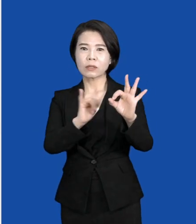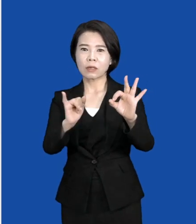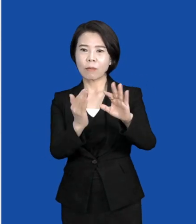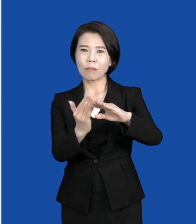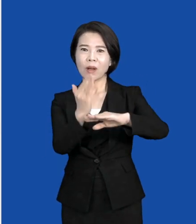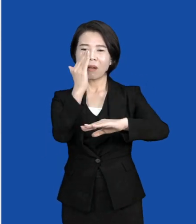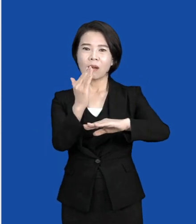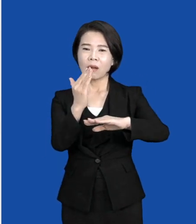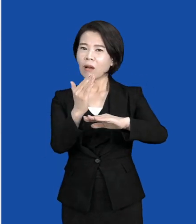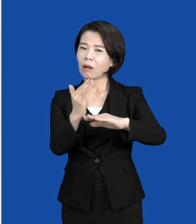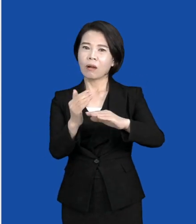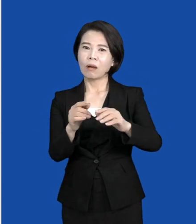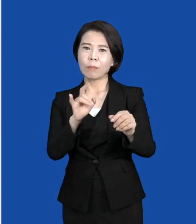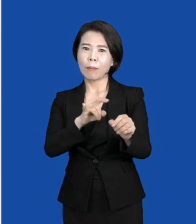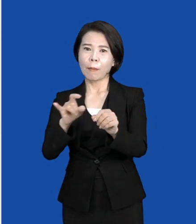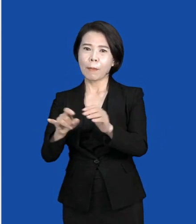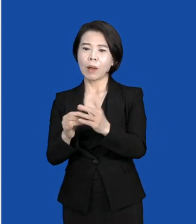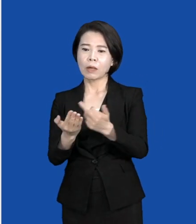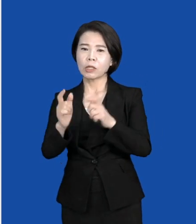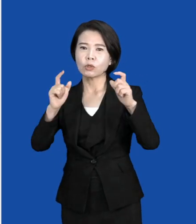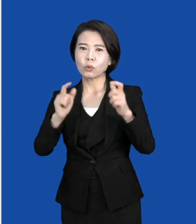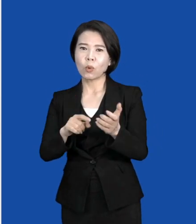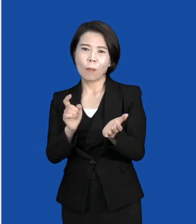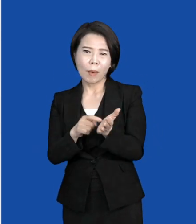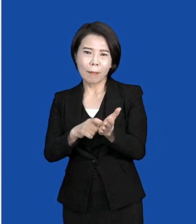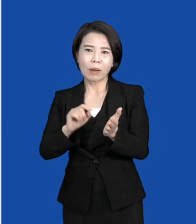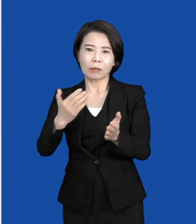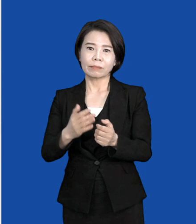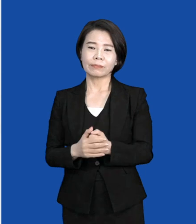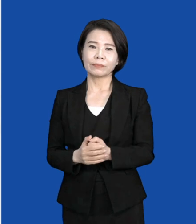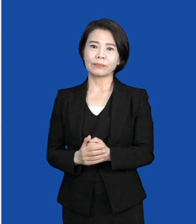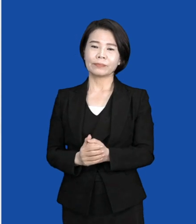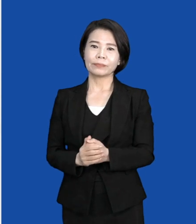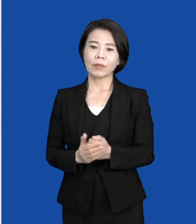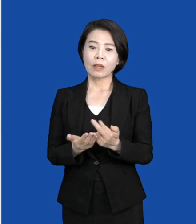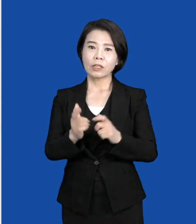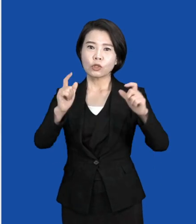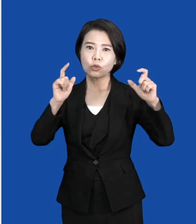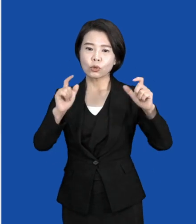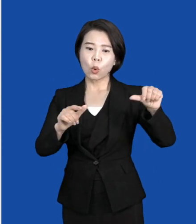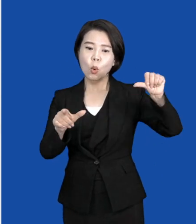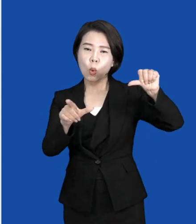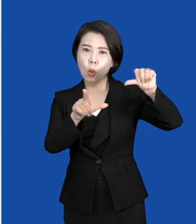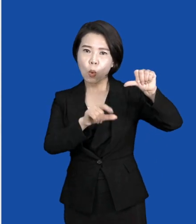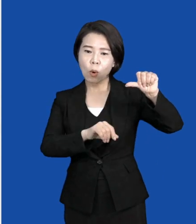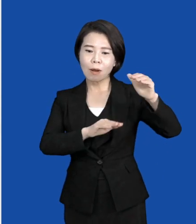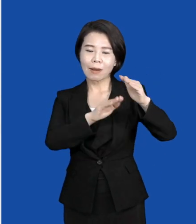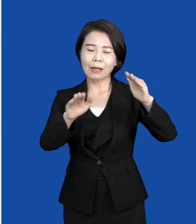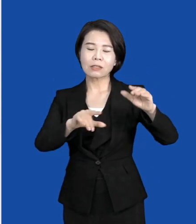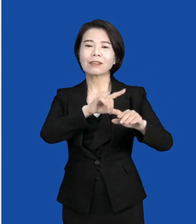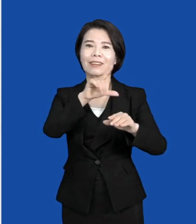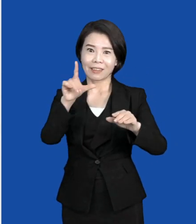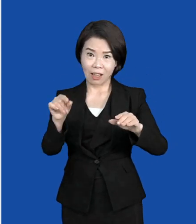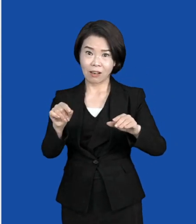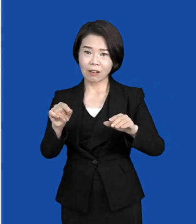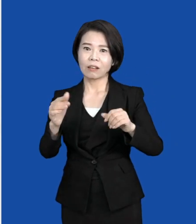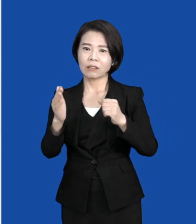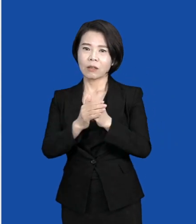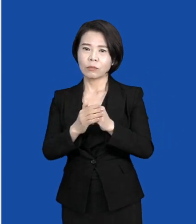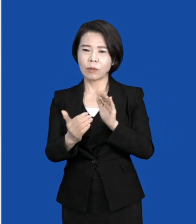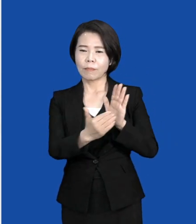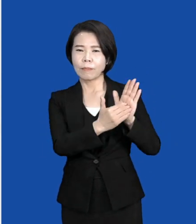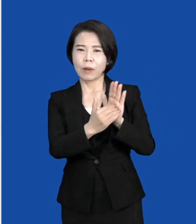이상 발생하면서 제주도 방역에 비상이 걸린 상황인데요. 제주도가 5월 가정의 달을 맞아